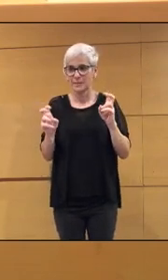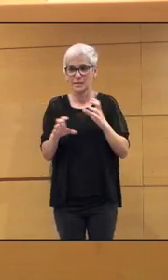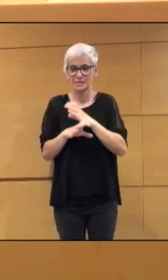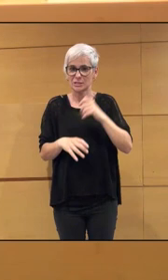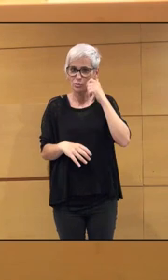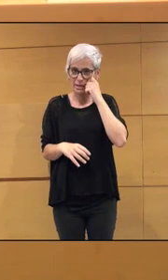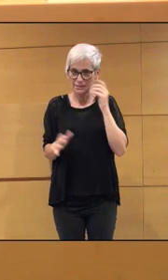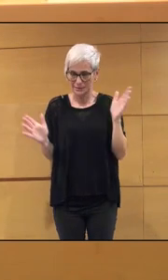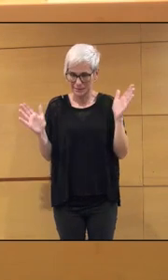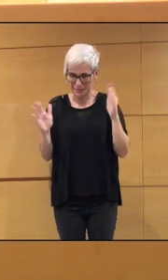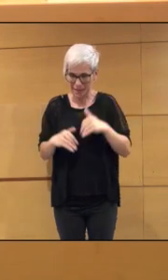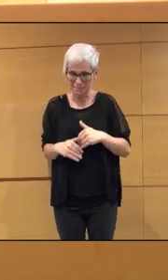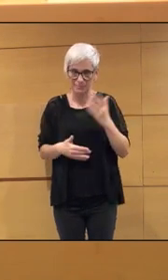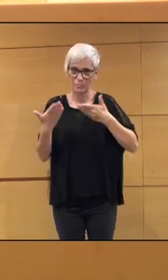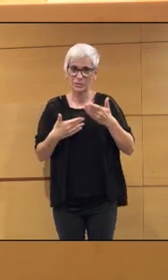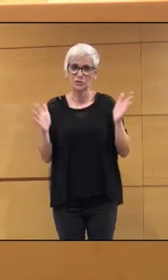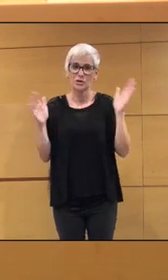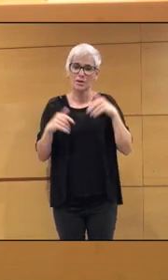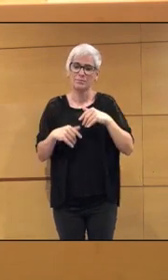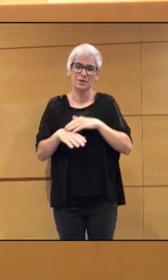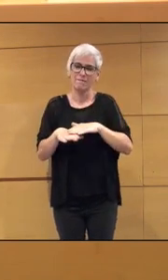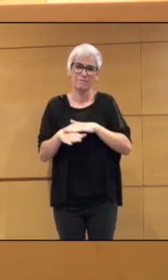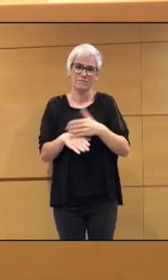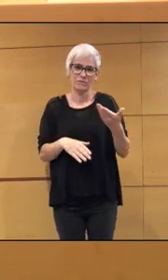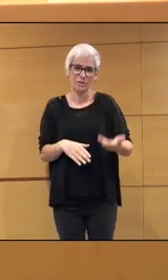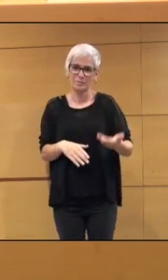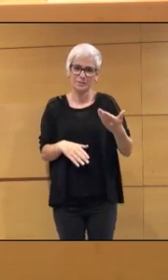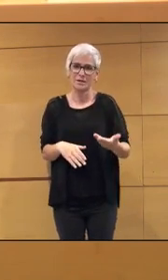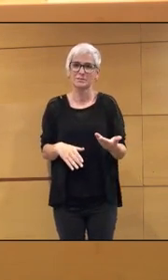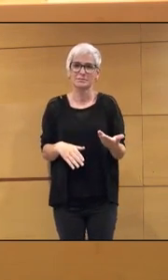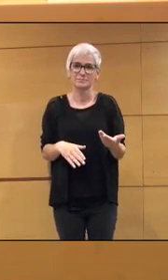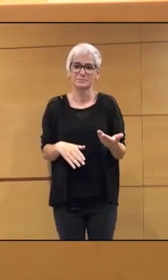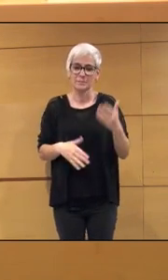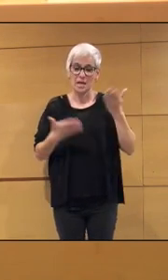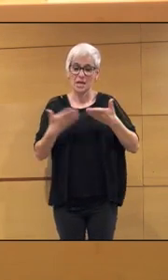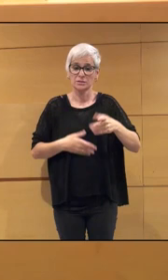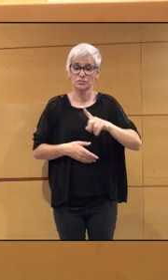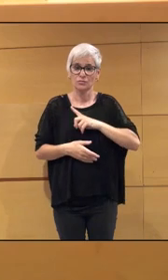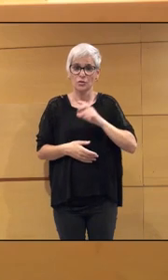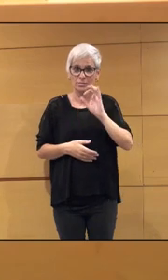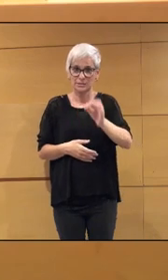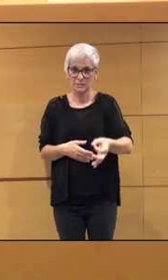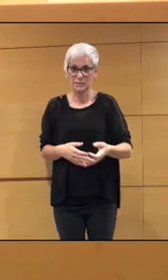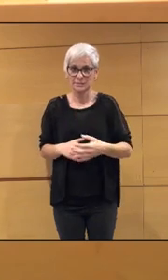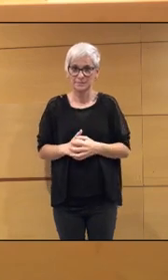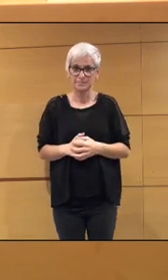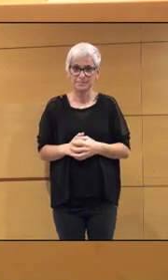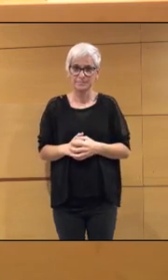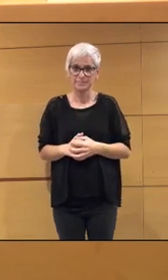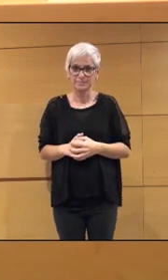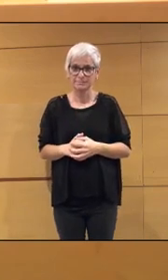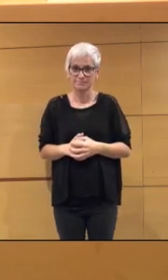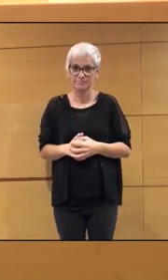humanes i és fonamental que ens formin a la universitat.